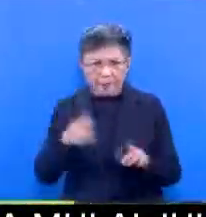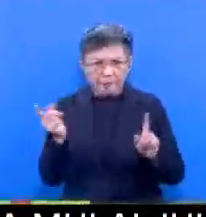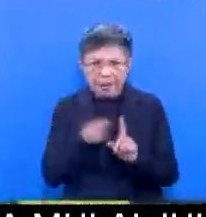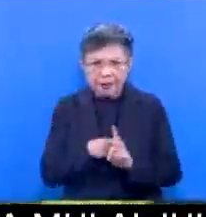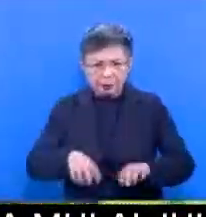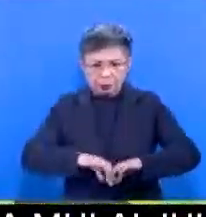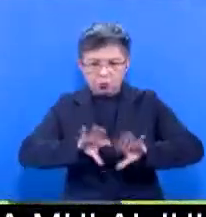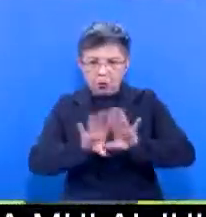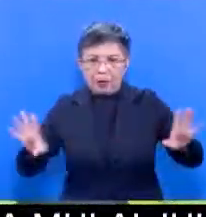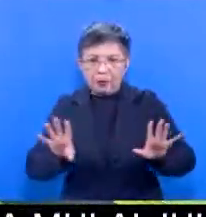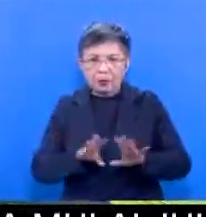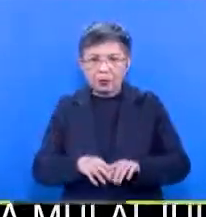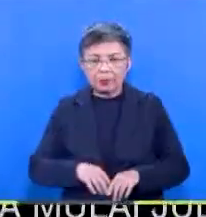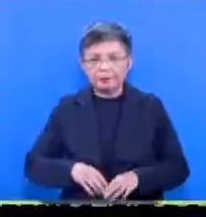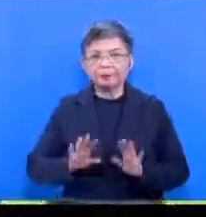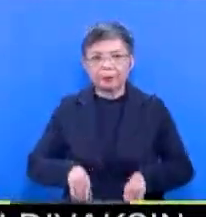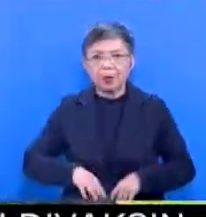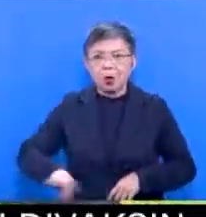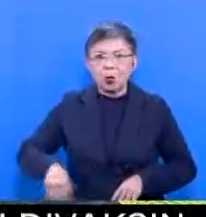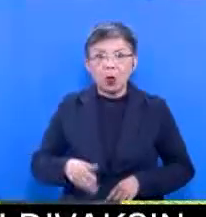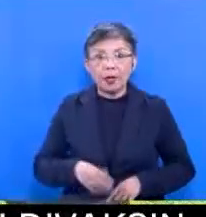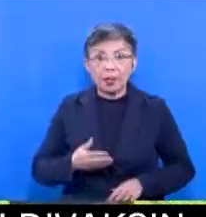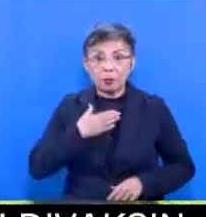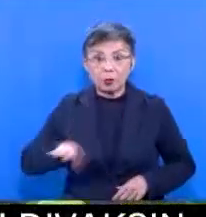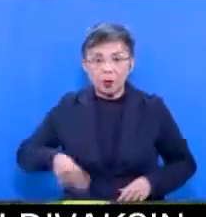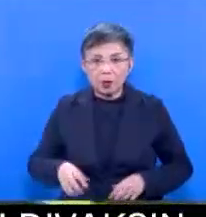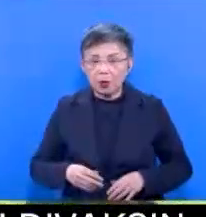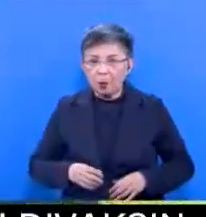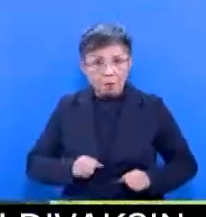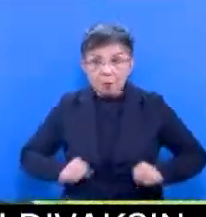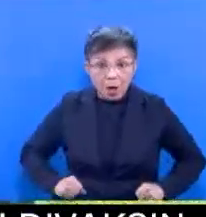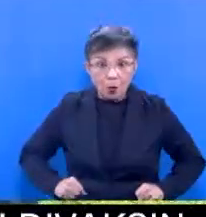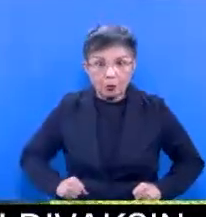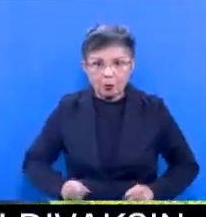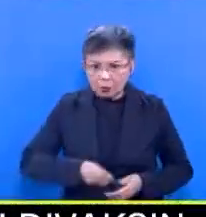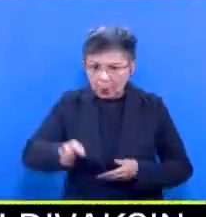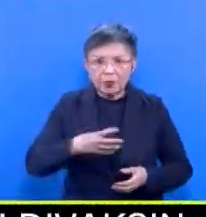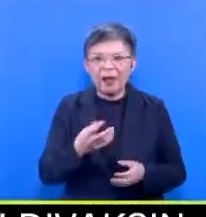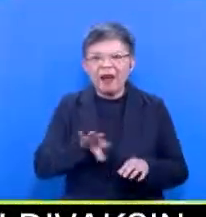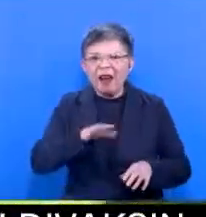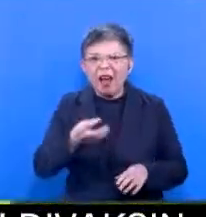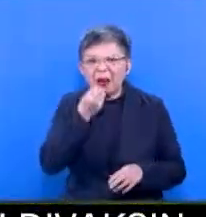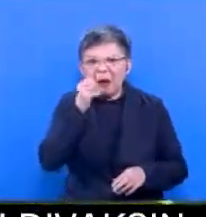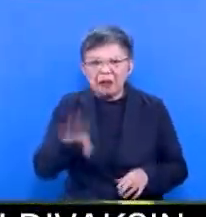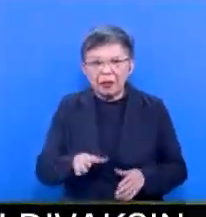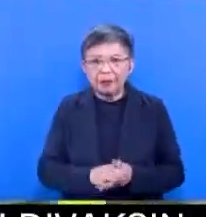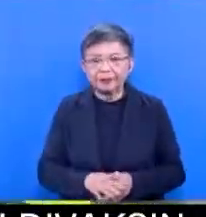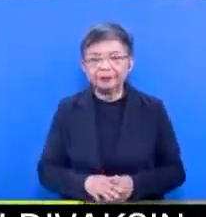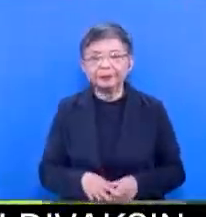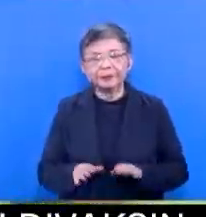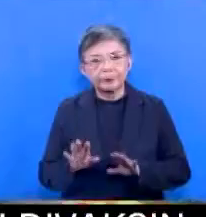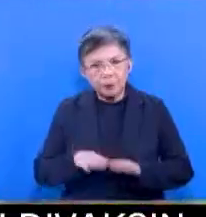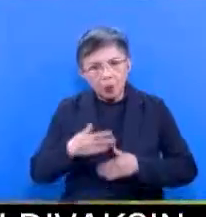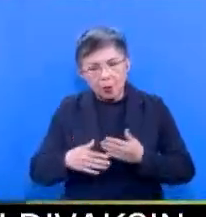kayu. Keluarga penghuni rumah kembali melawan dengan menyiramkan air kotor. Petugas pun akhirnya berhasil membuka pagar